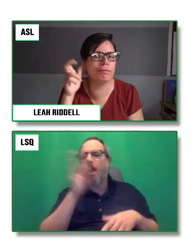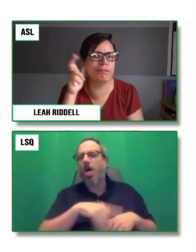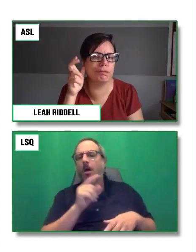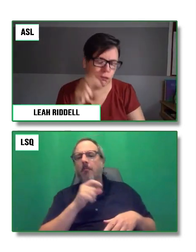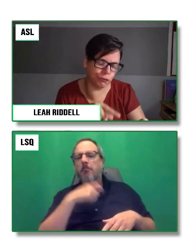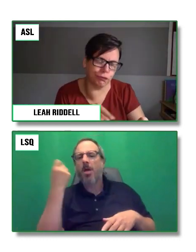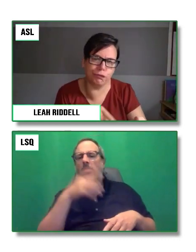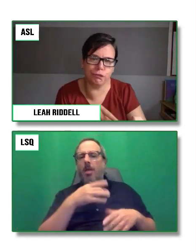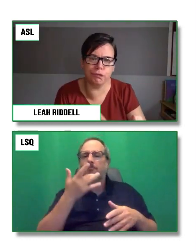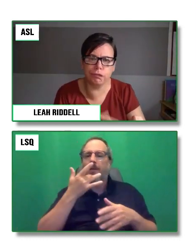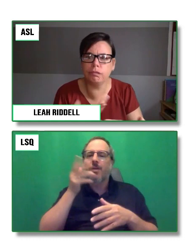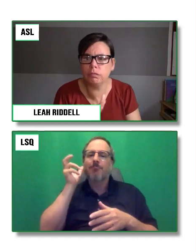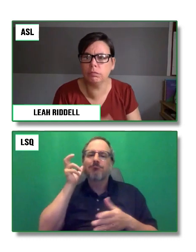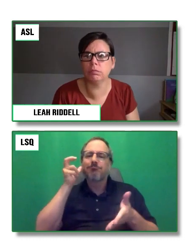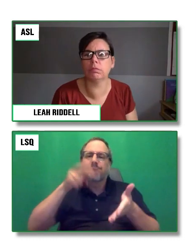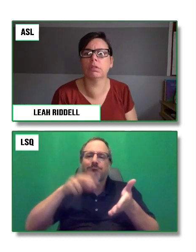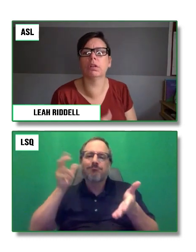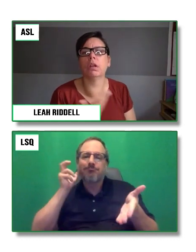ça.